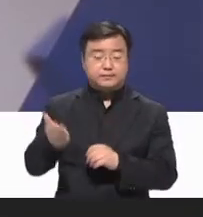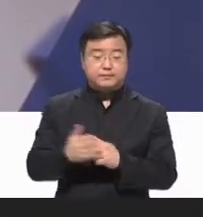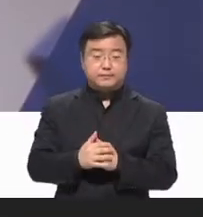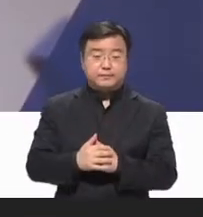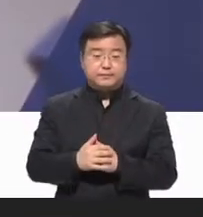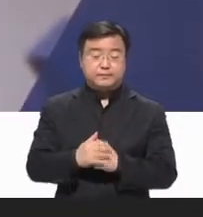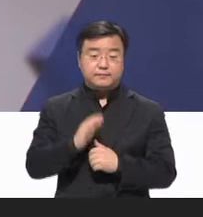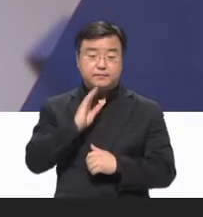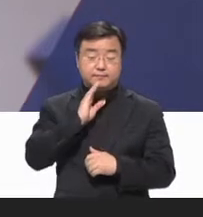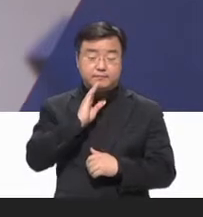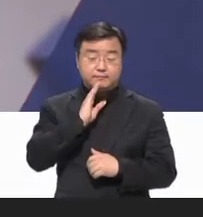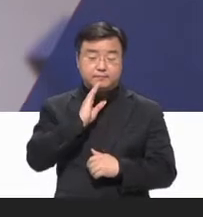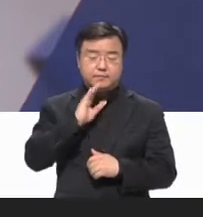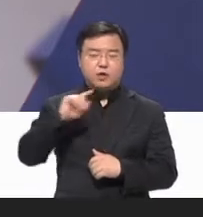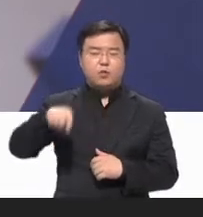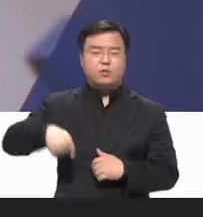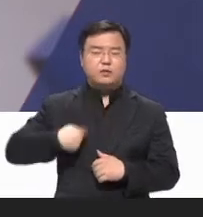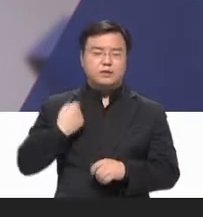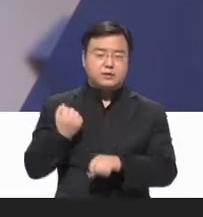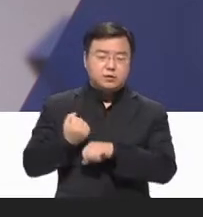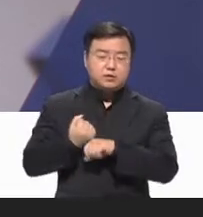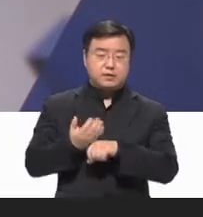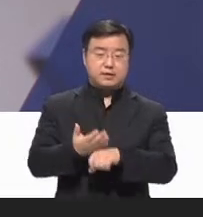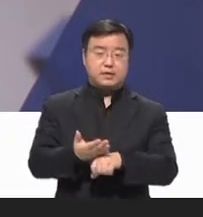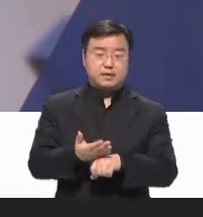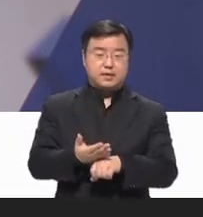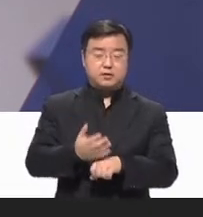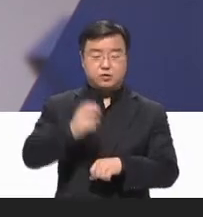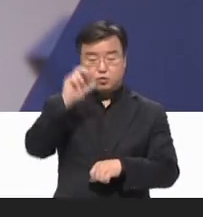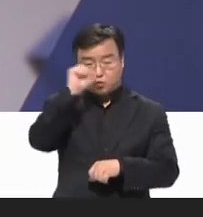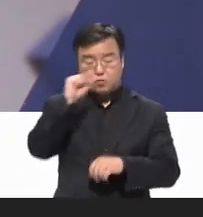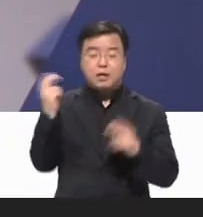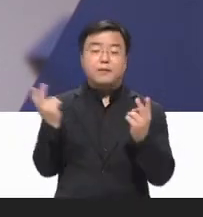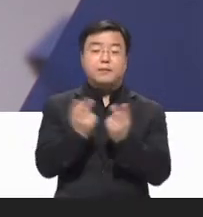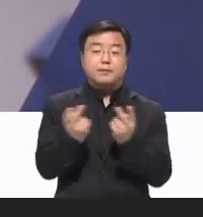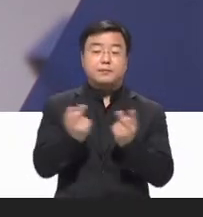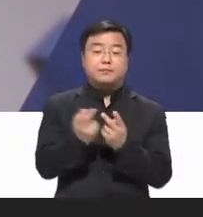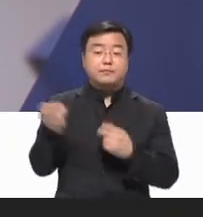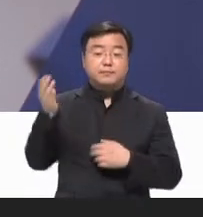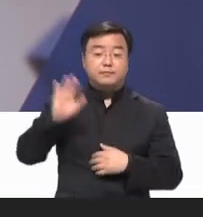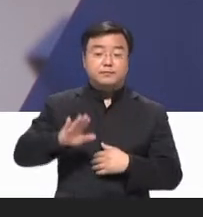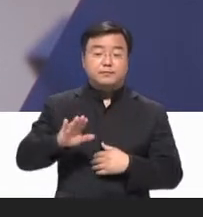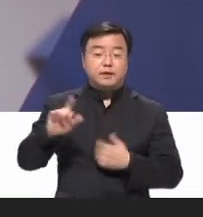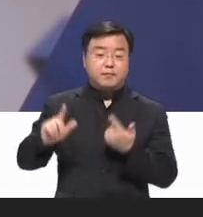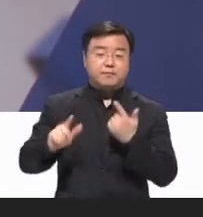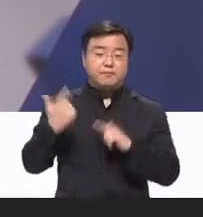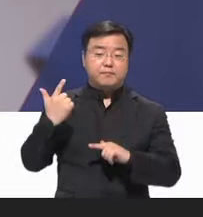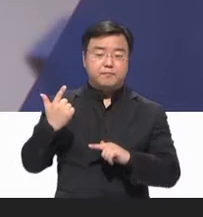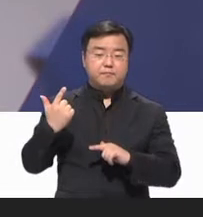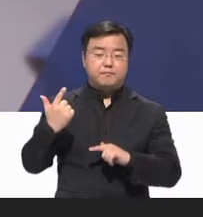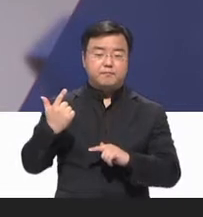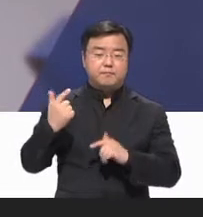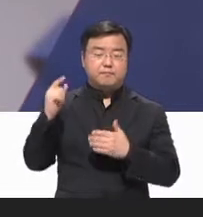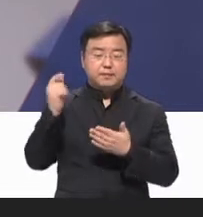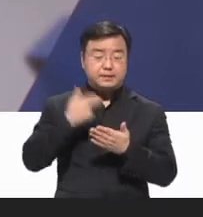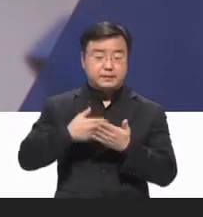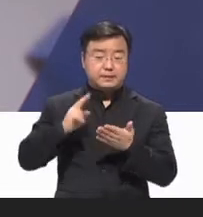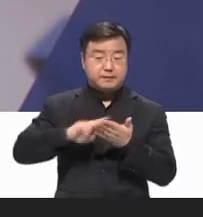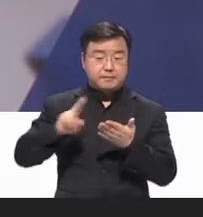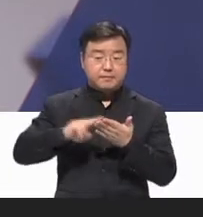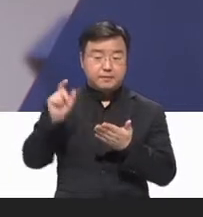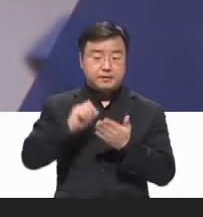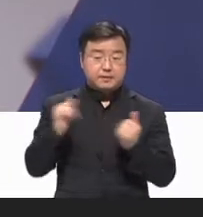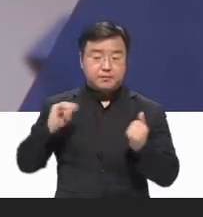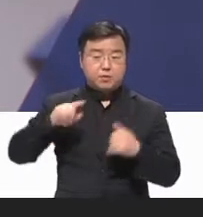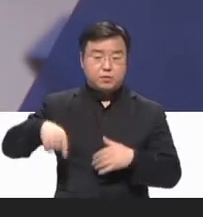작가 혼자서 전달할 수 있는 효율적인 몇 채 긴 하지만 반대로 모든 것을 또 작가 혼자서 동 협력